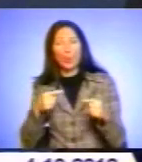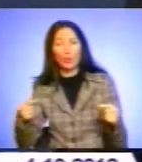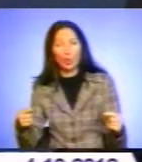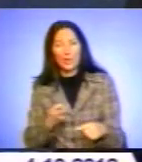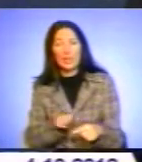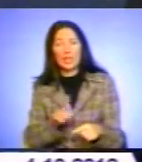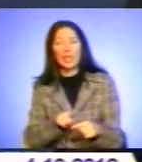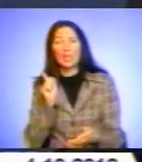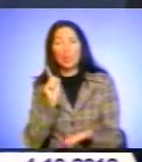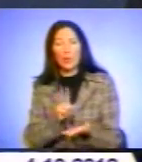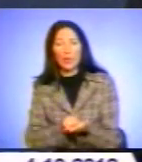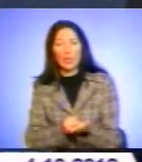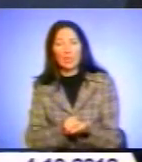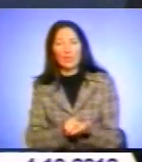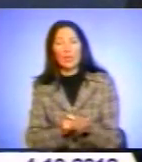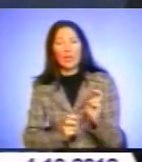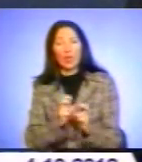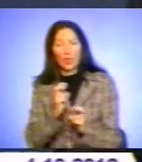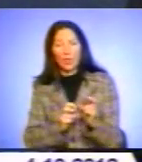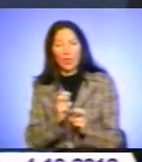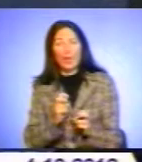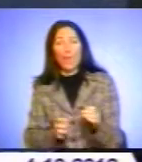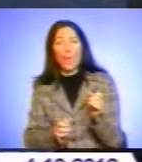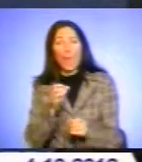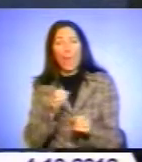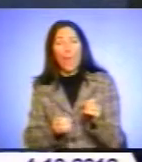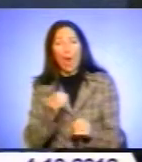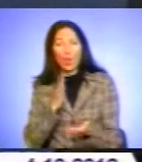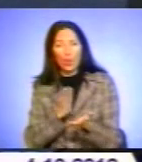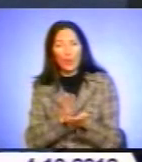який зобов'язує виробників молоковмісних продуктів